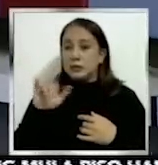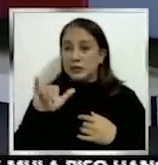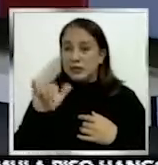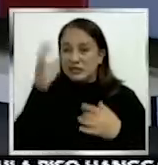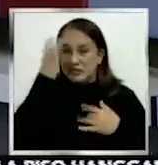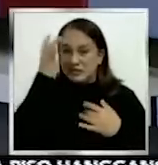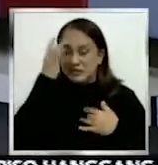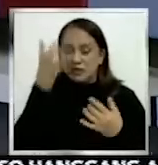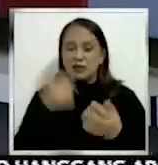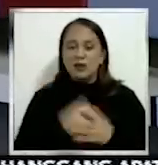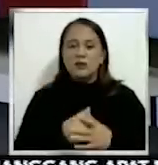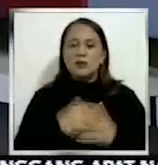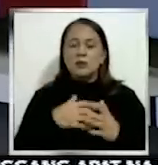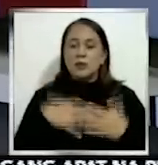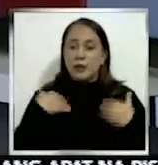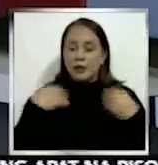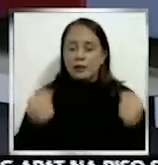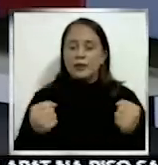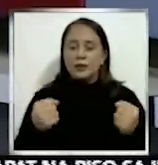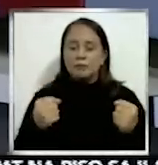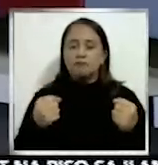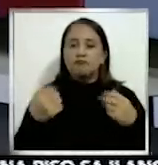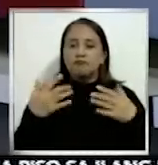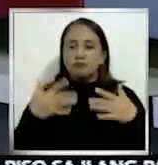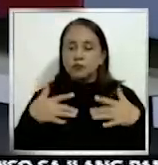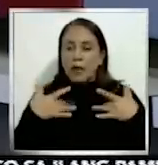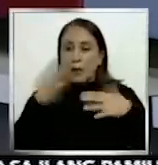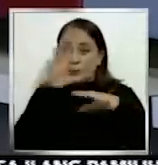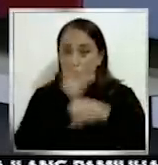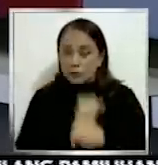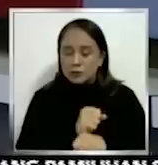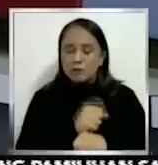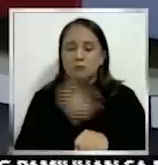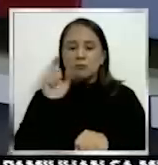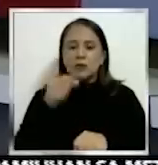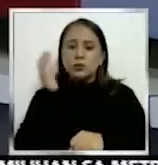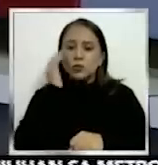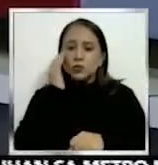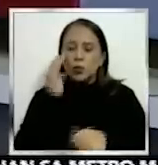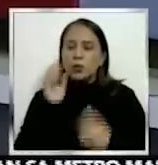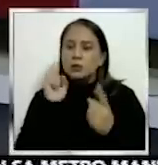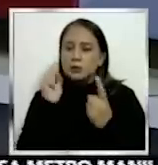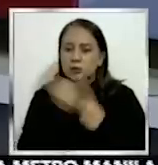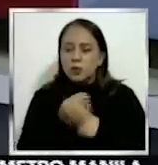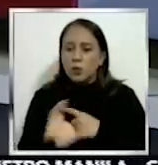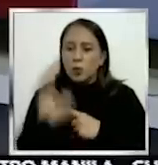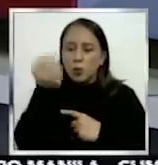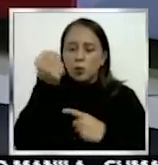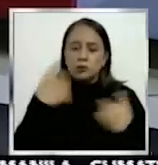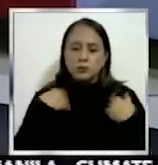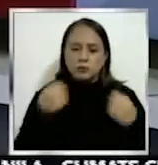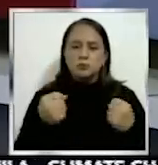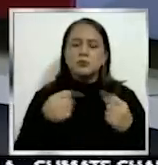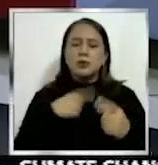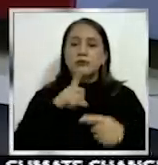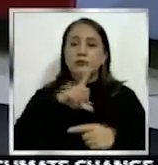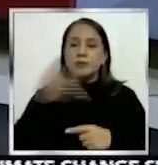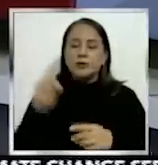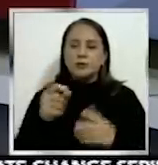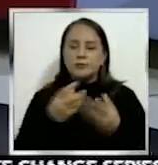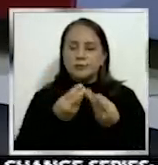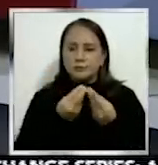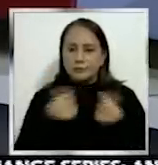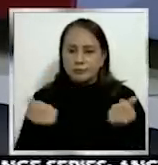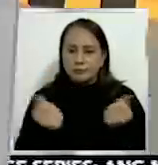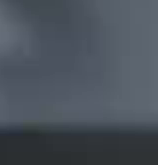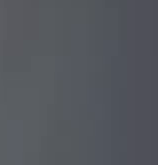pagkakaroon ng healthy lifestyle, mas mainam din daw na malaman agad ang lagay ng inyong kalusugan para mas madali itong maagapan. Nakatutok si